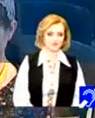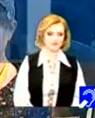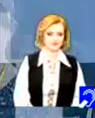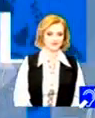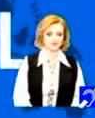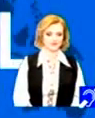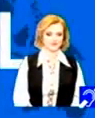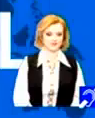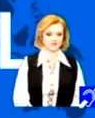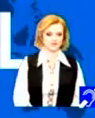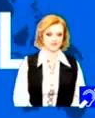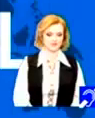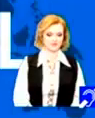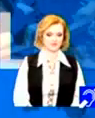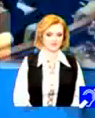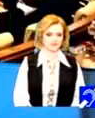telejurnal.